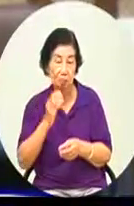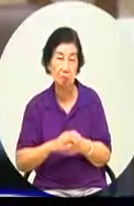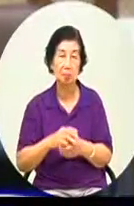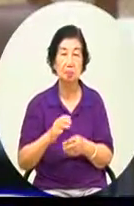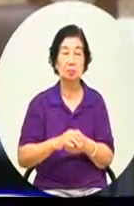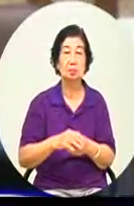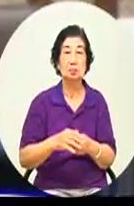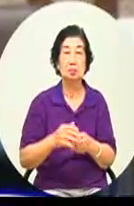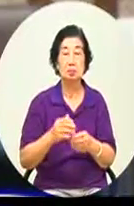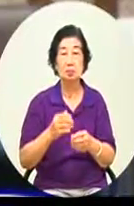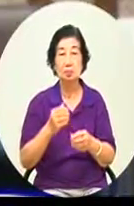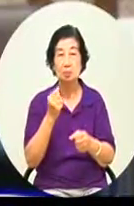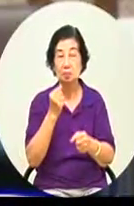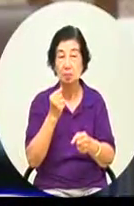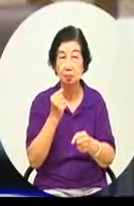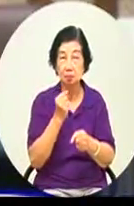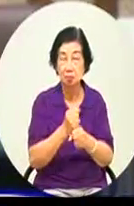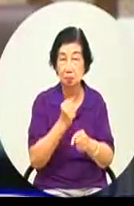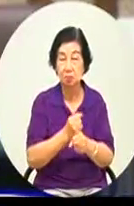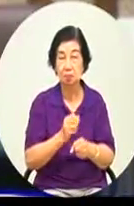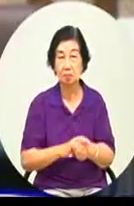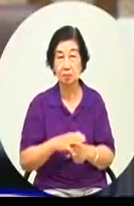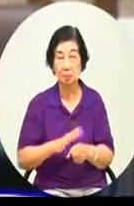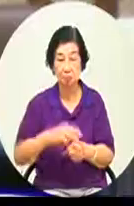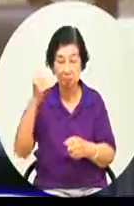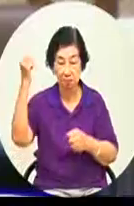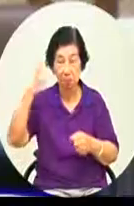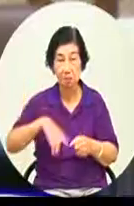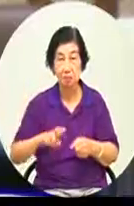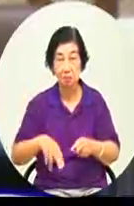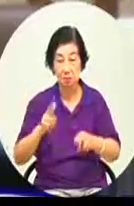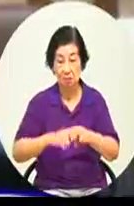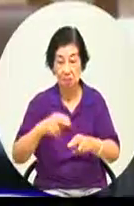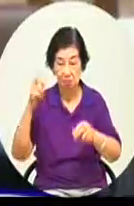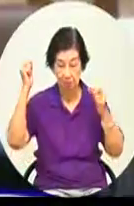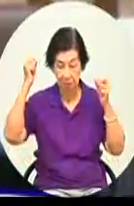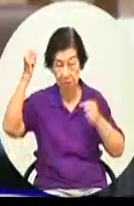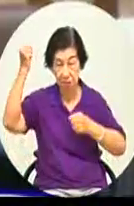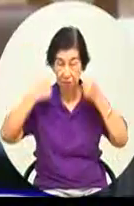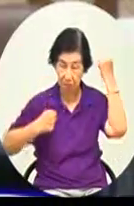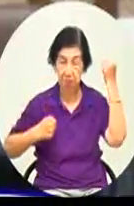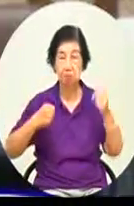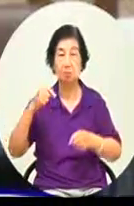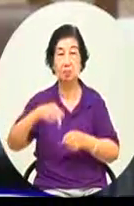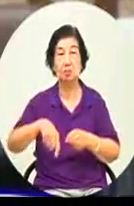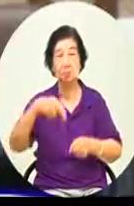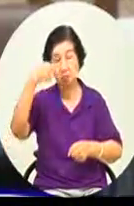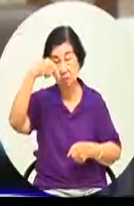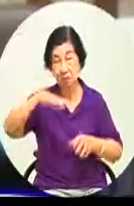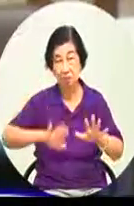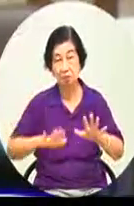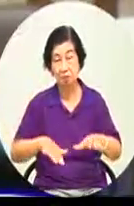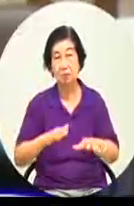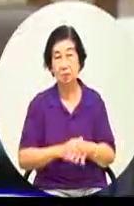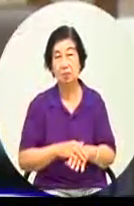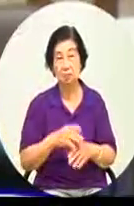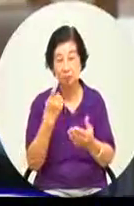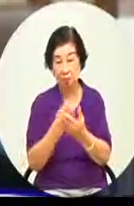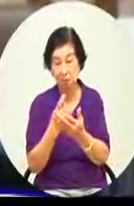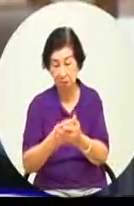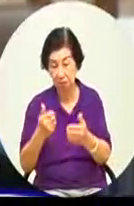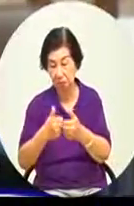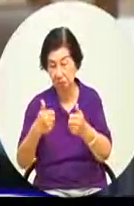辛苦，因为我从早上哈听质询听到现在，你几乎每一个议员都有问到观光的这一块哈，所以跟你说声辛苦